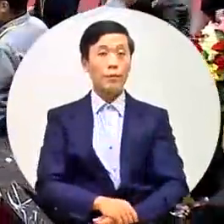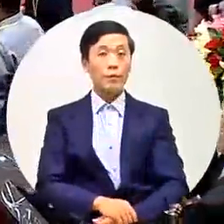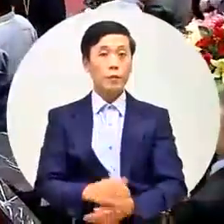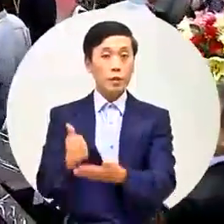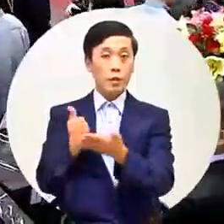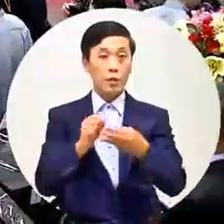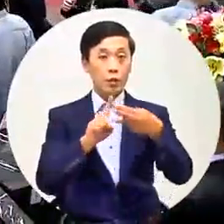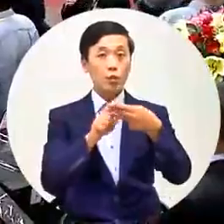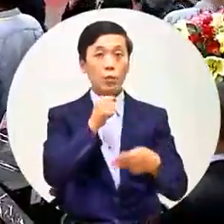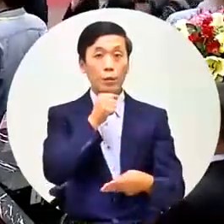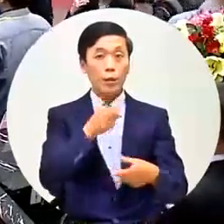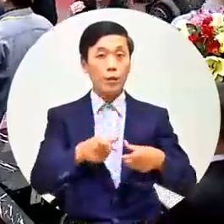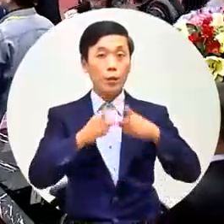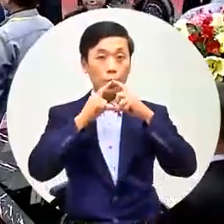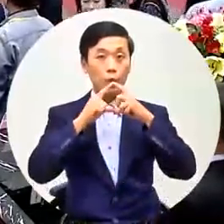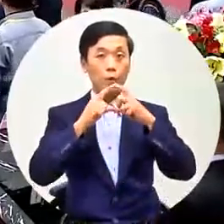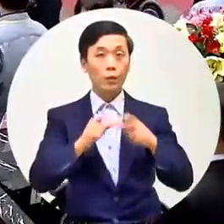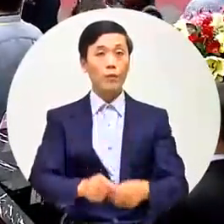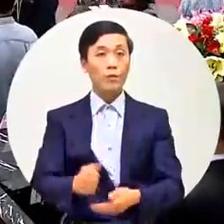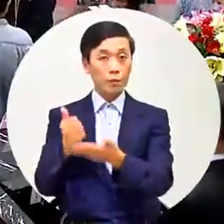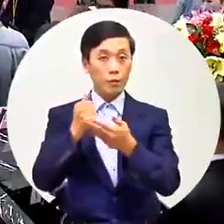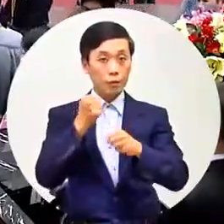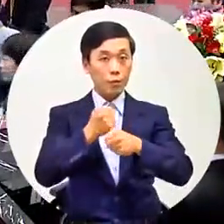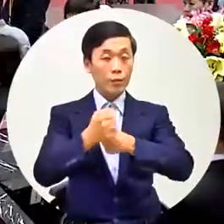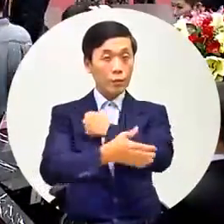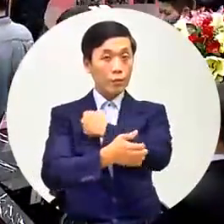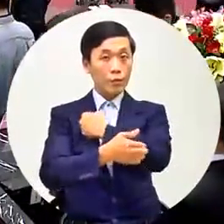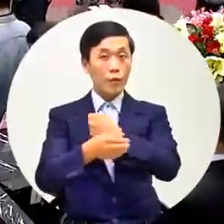请工作人员收回誓词。